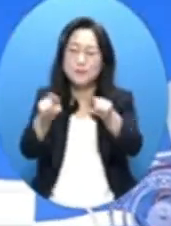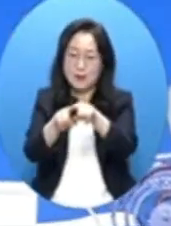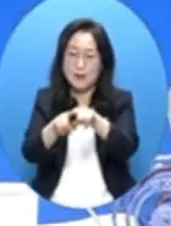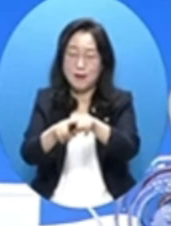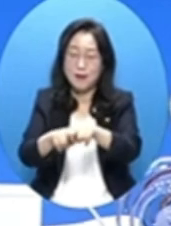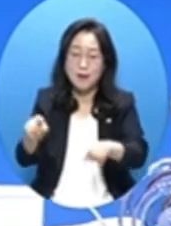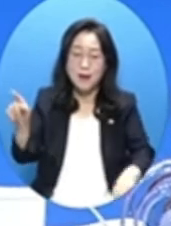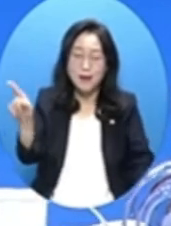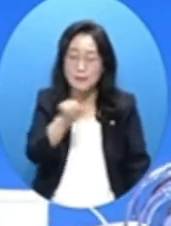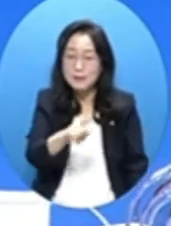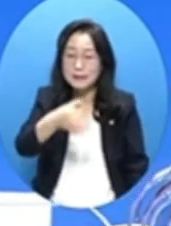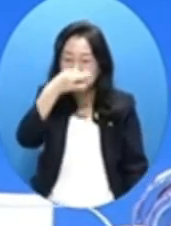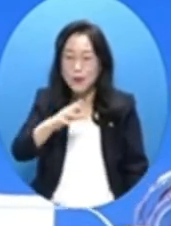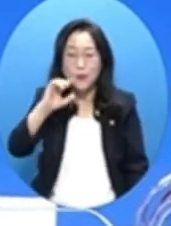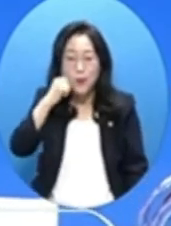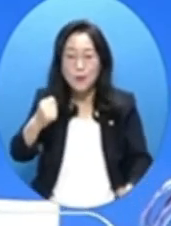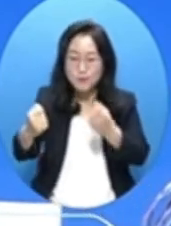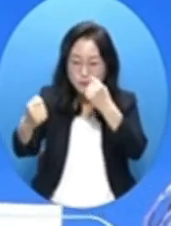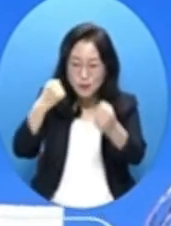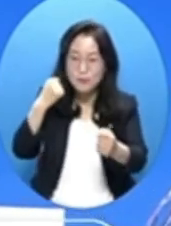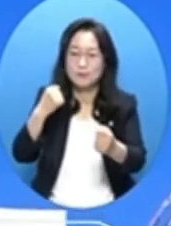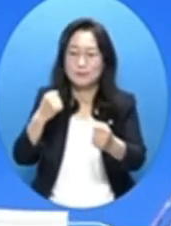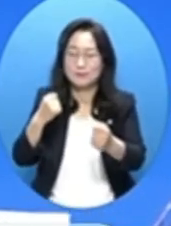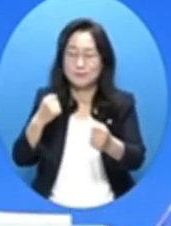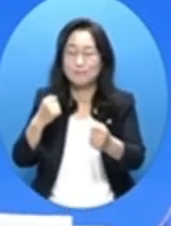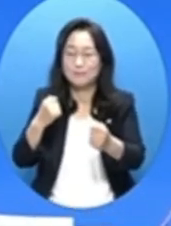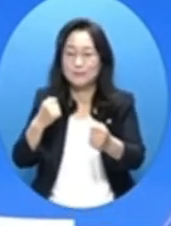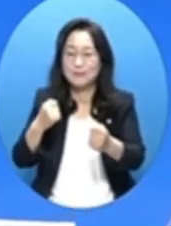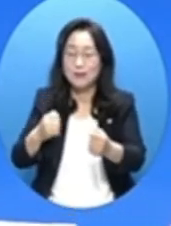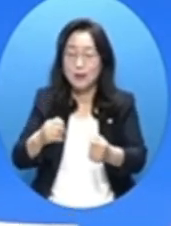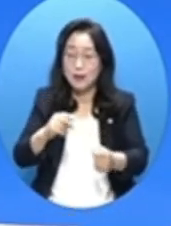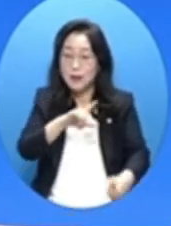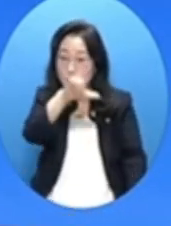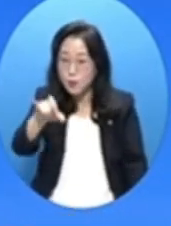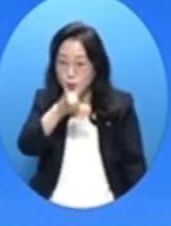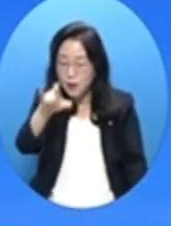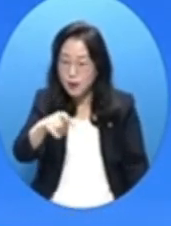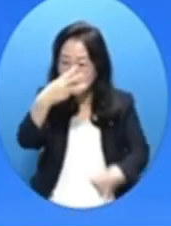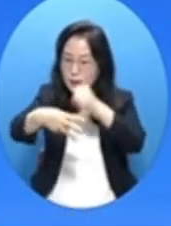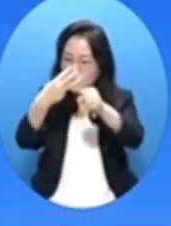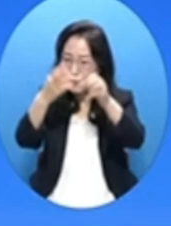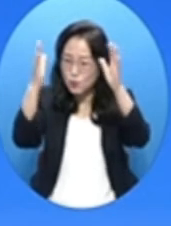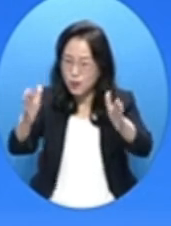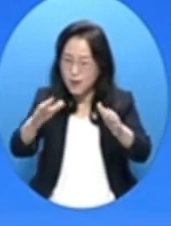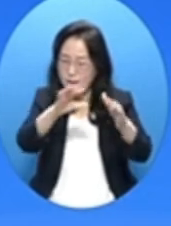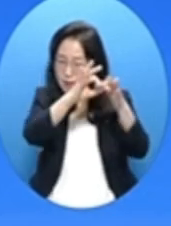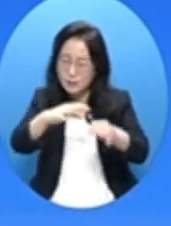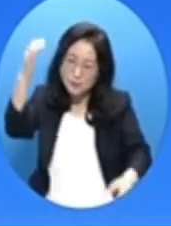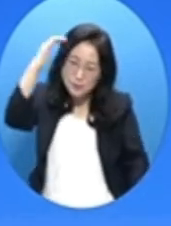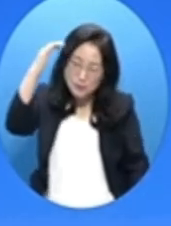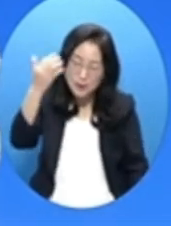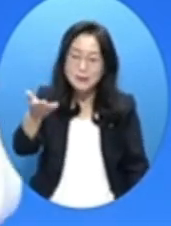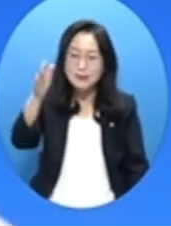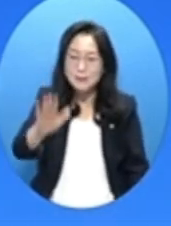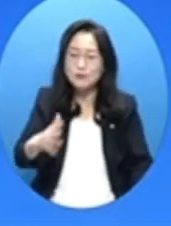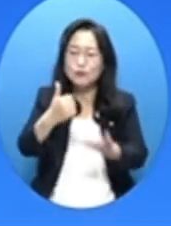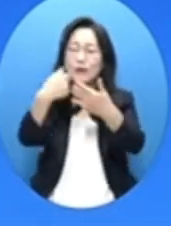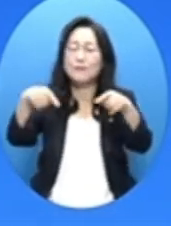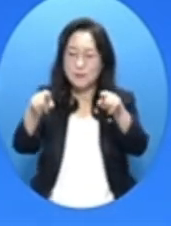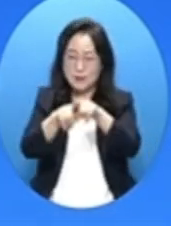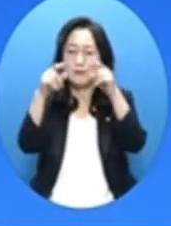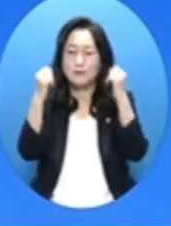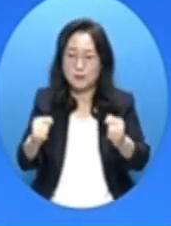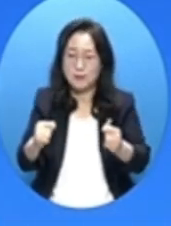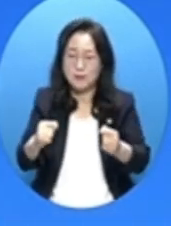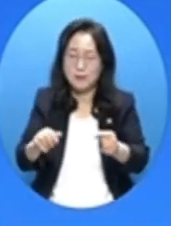우리가 아무리 힘들고 어려운 시간을 지나가고 있다 할지라도 코로나19가 3년째 우리를 괴롭히고 있다고 할지라도 주님 우리와 함께 하십니다.